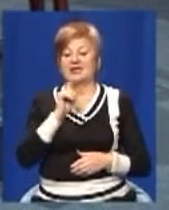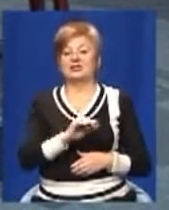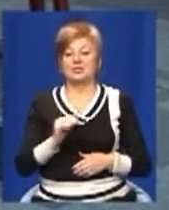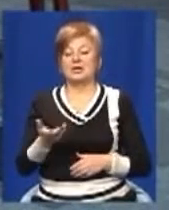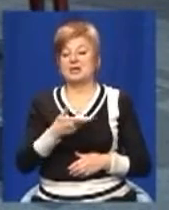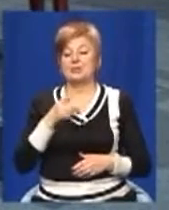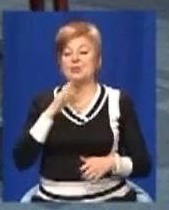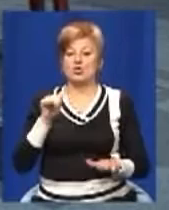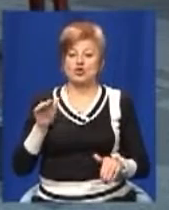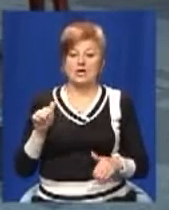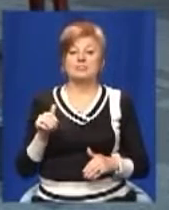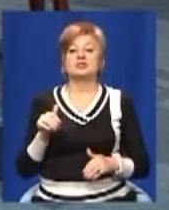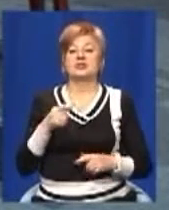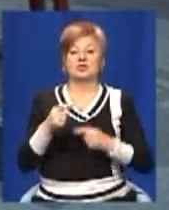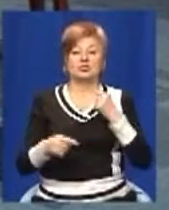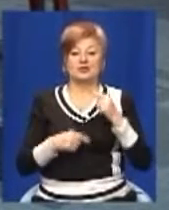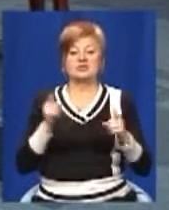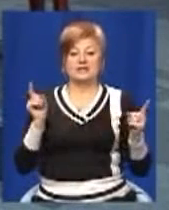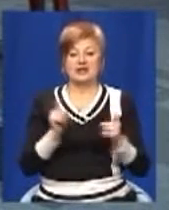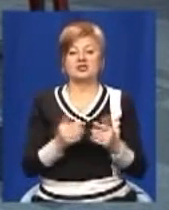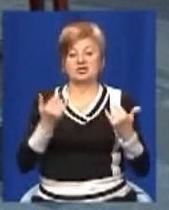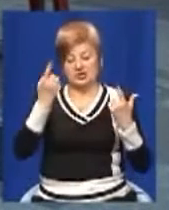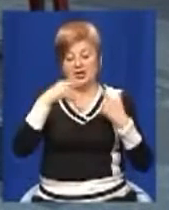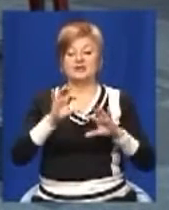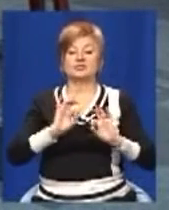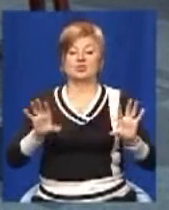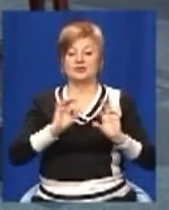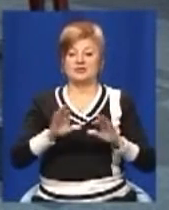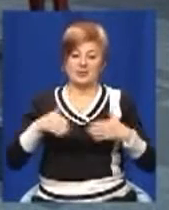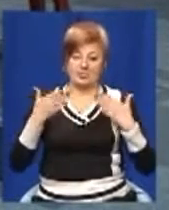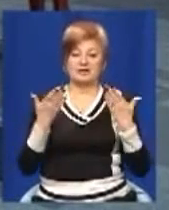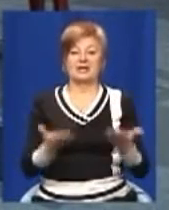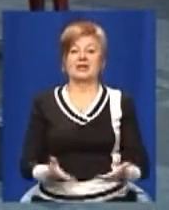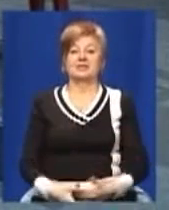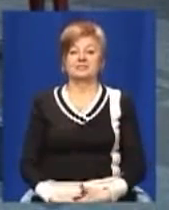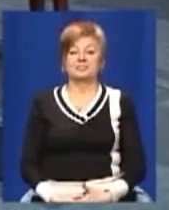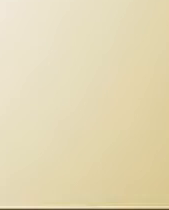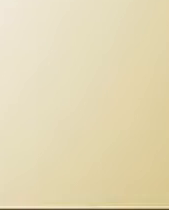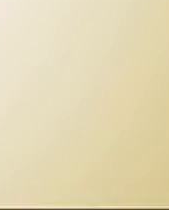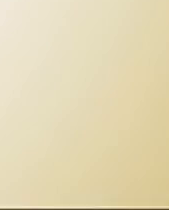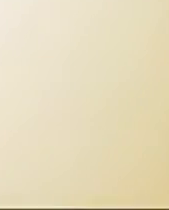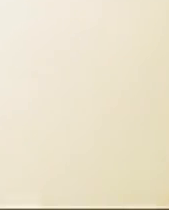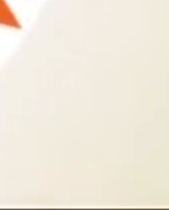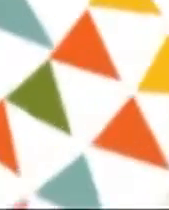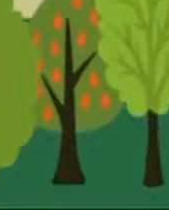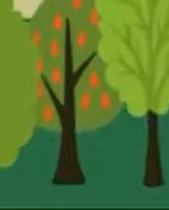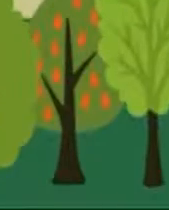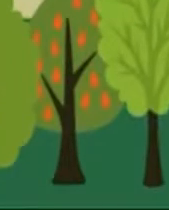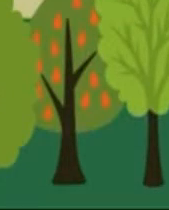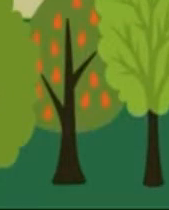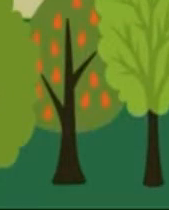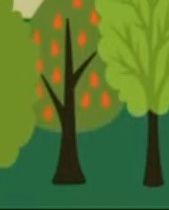Ми прощаємося з вами. Так, до наступних зустрічей. А зараз ми пропонуємо переглянути мультик.